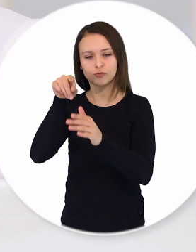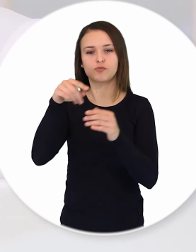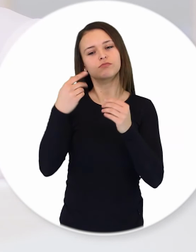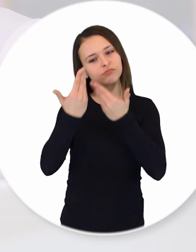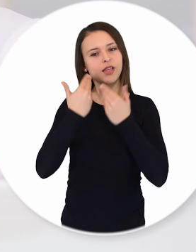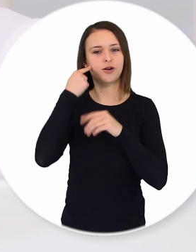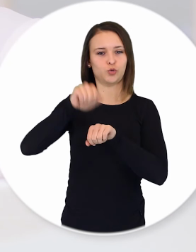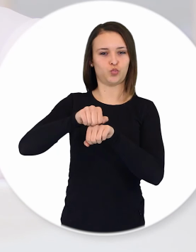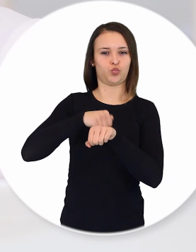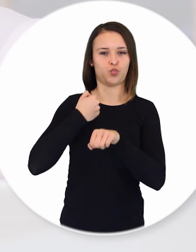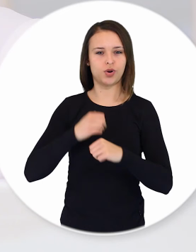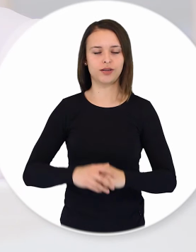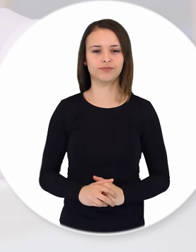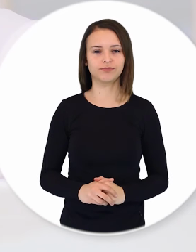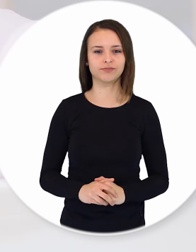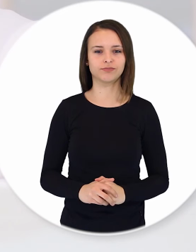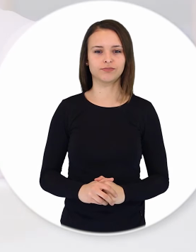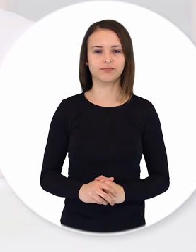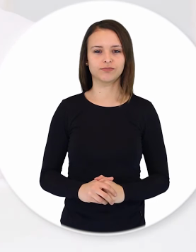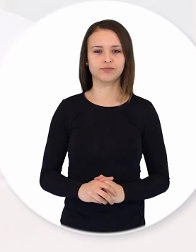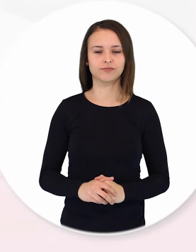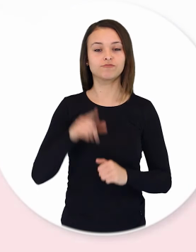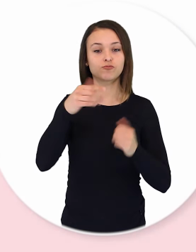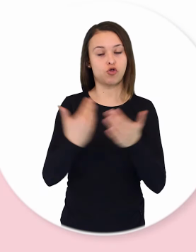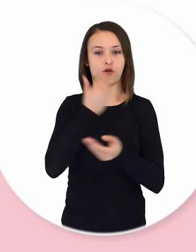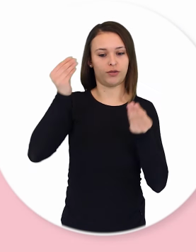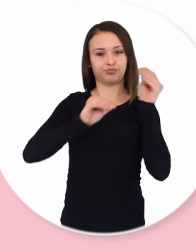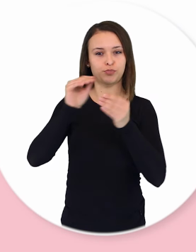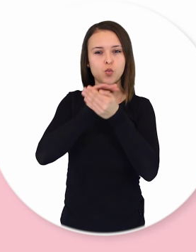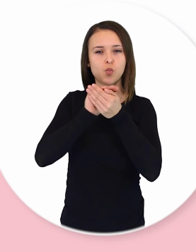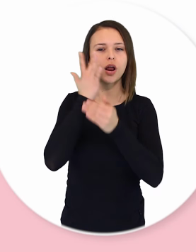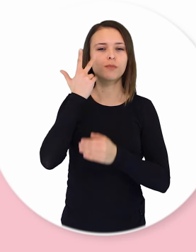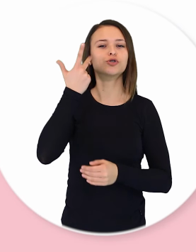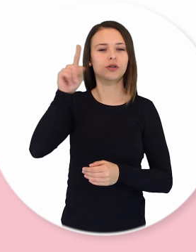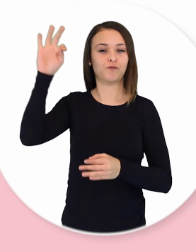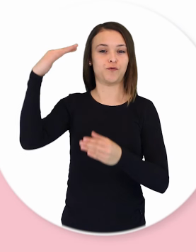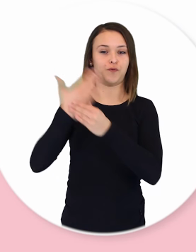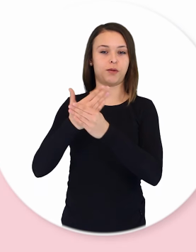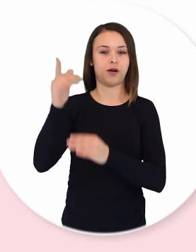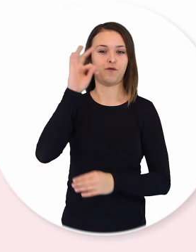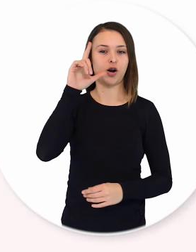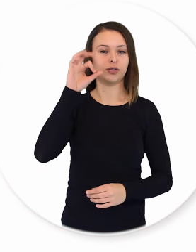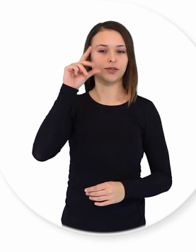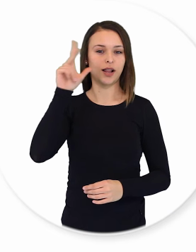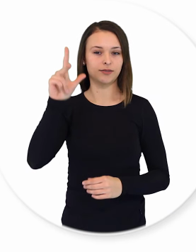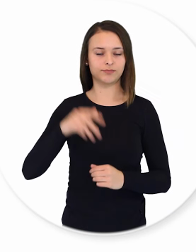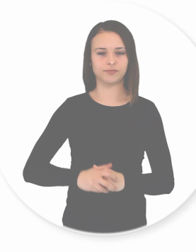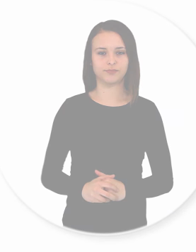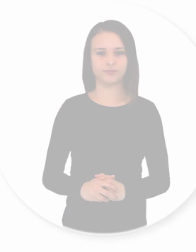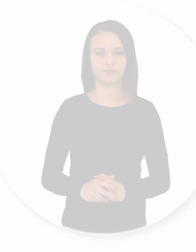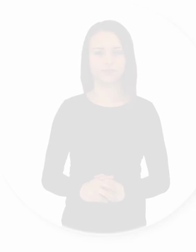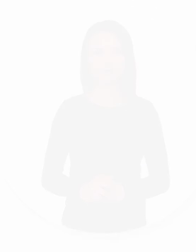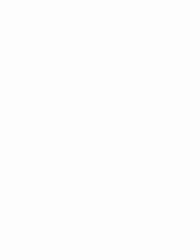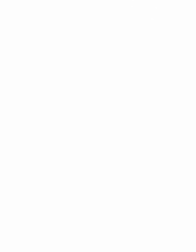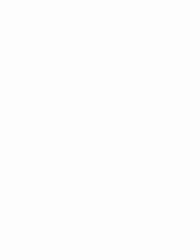Dobieraj, łącz według potrzeb Twojej skóry. Kosmetyki nowej generacji Sphia 3D od Flosslec.